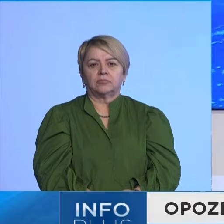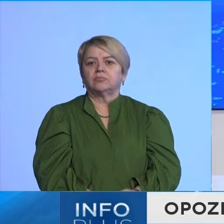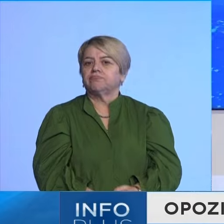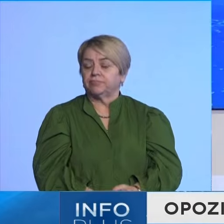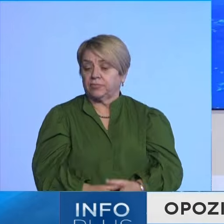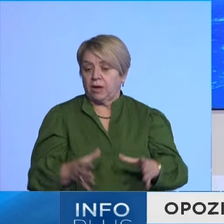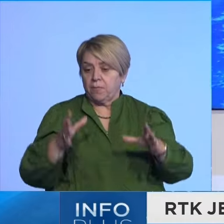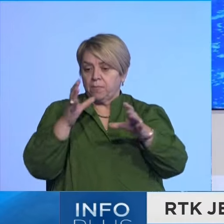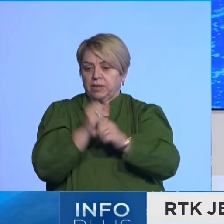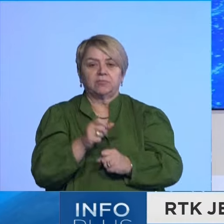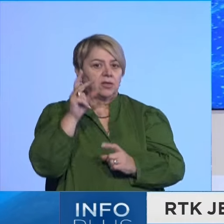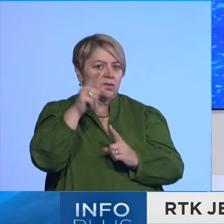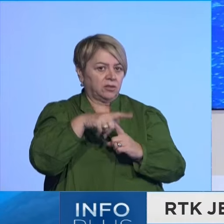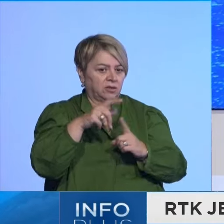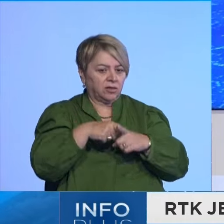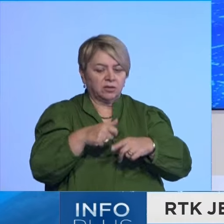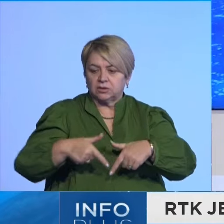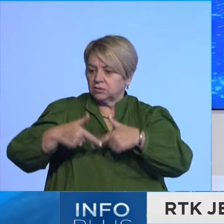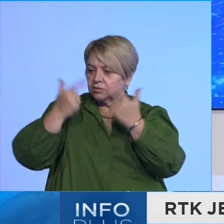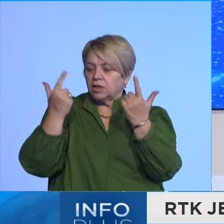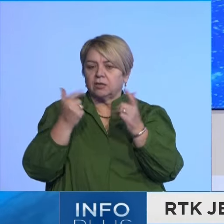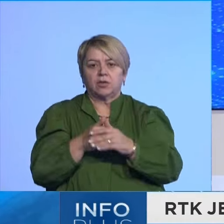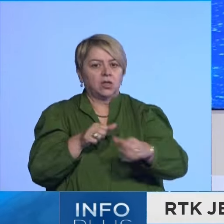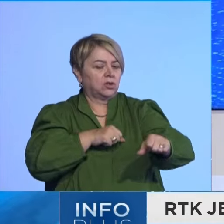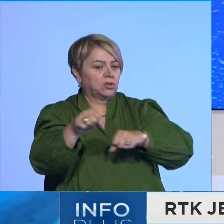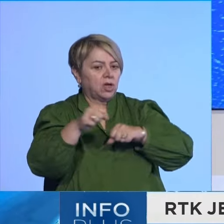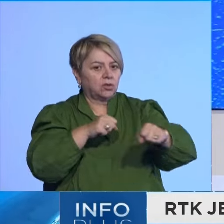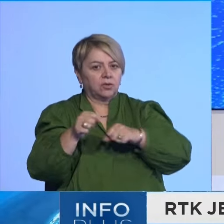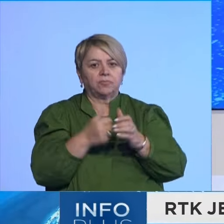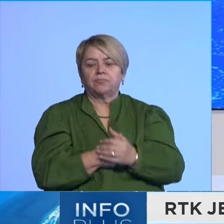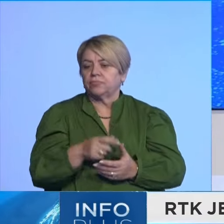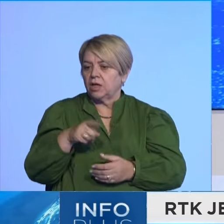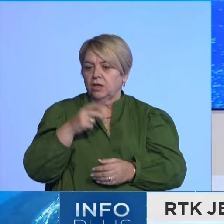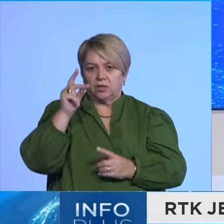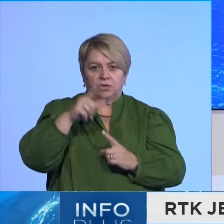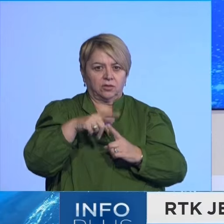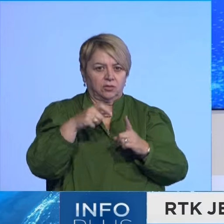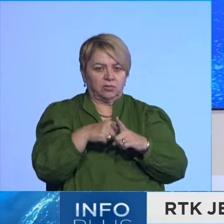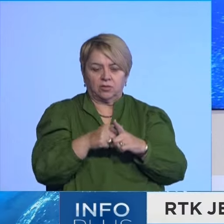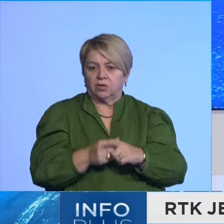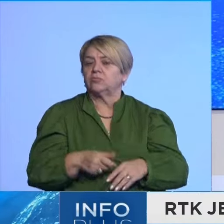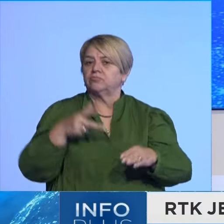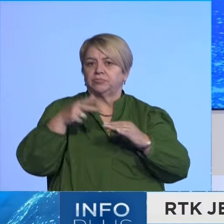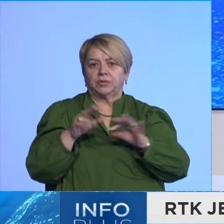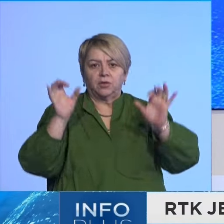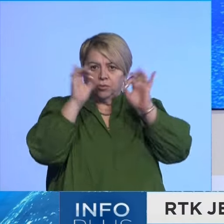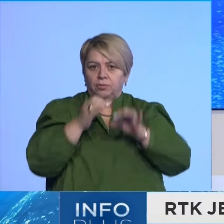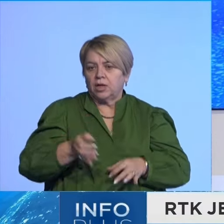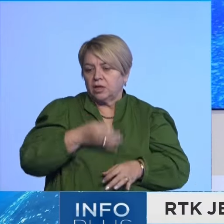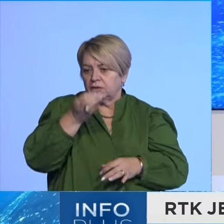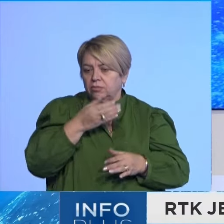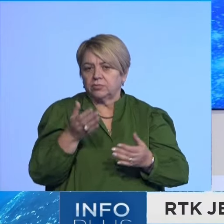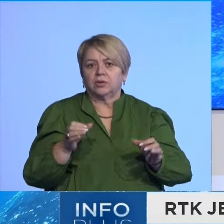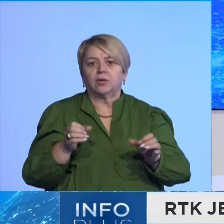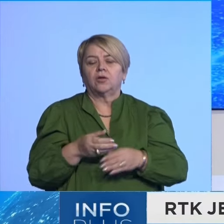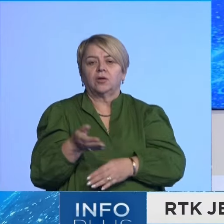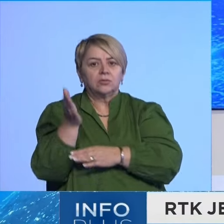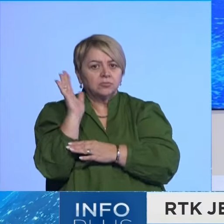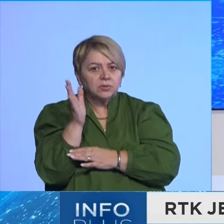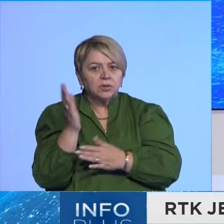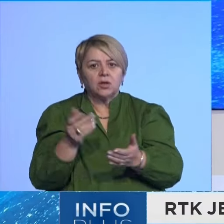Pas kësaj, RTK ka dhënë sqarimin e saj, drejtori i televizionit thot se RTK nuk e ka censuruar asnjë lajm, as fjalim, duke theksuar